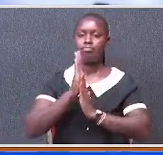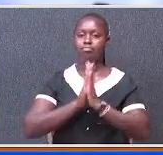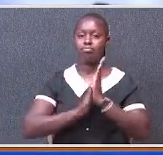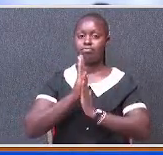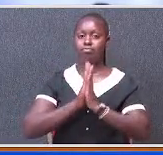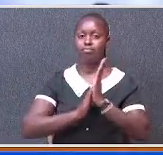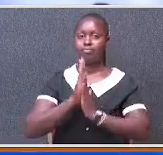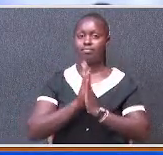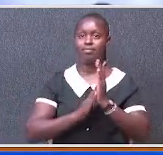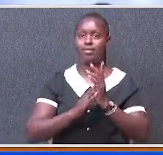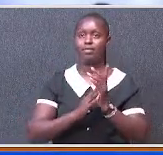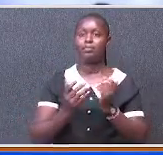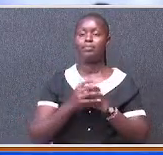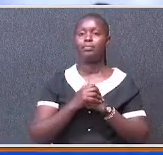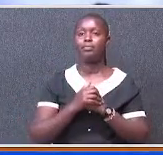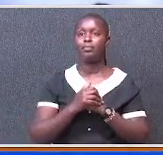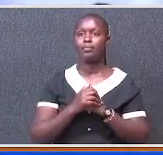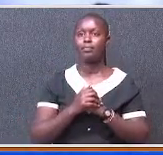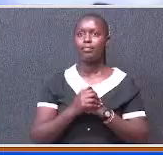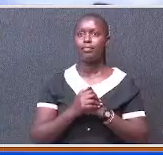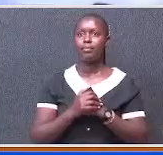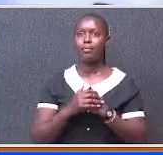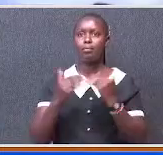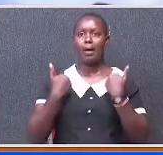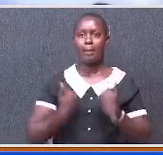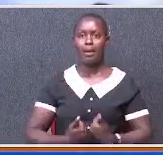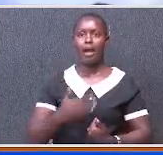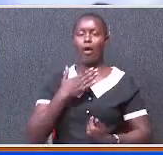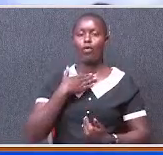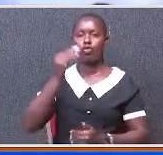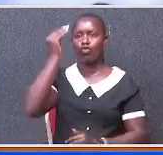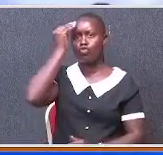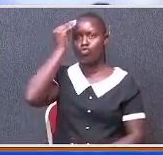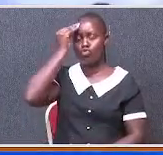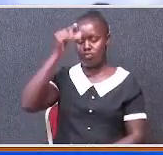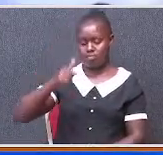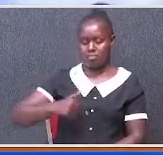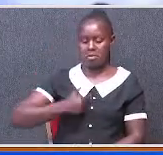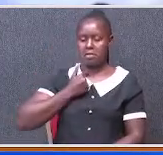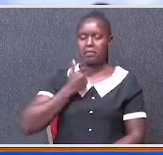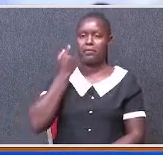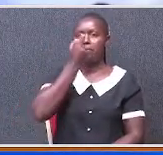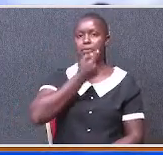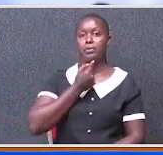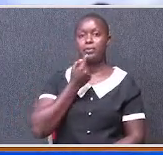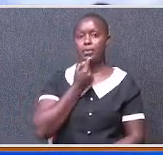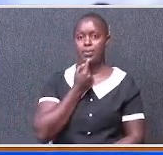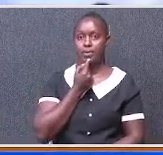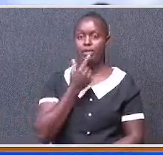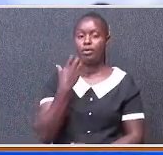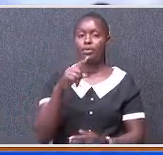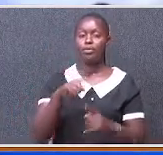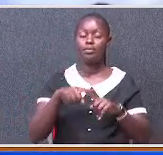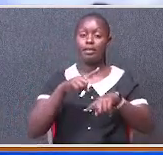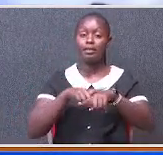ya kukuja. Personally nilikuwa nataka kujijua, so hiyo nje ya